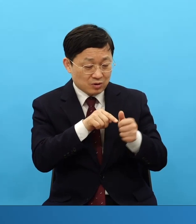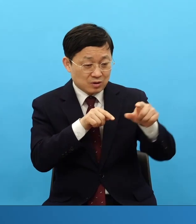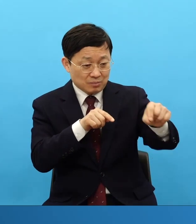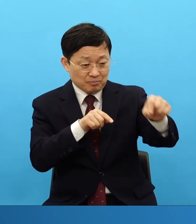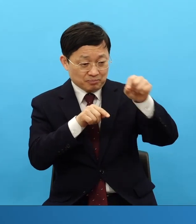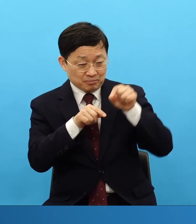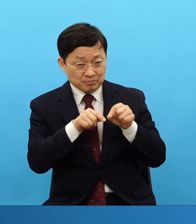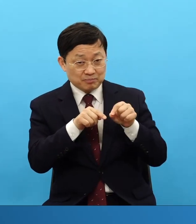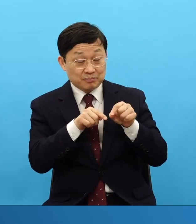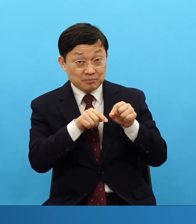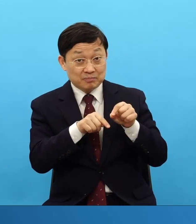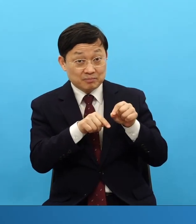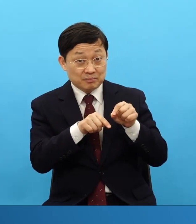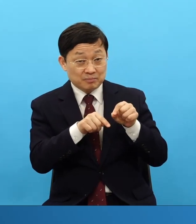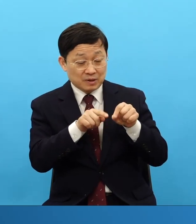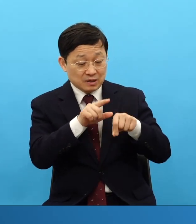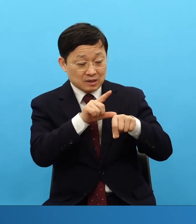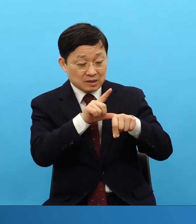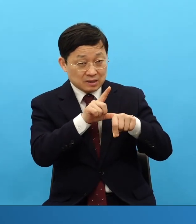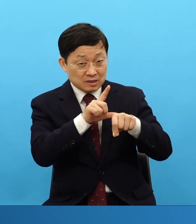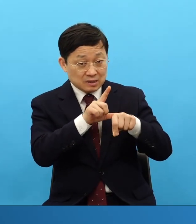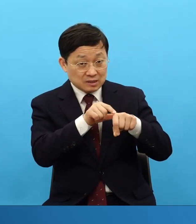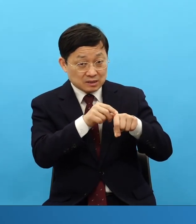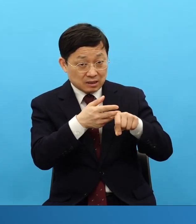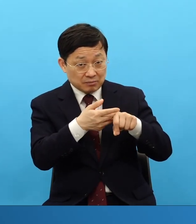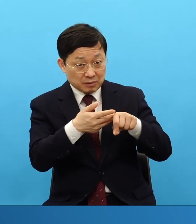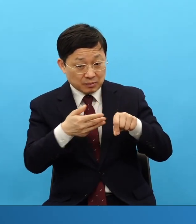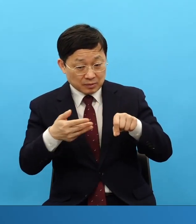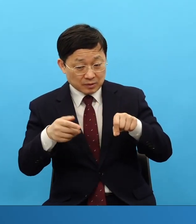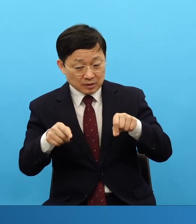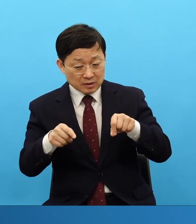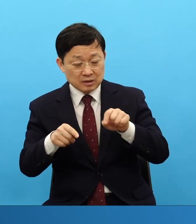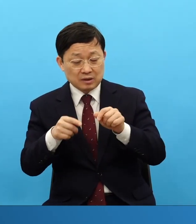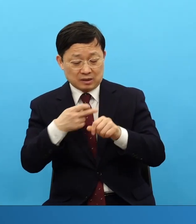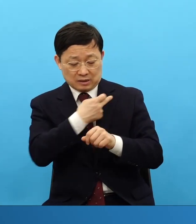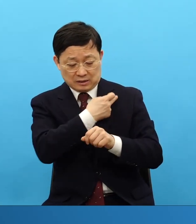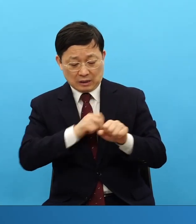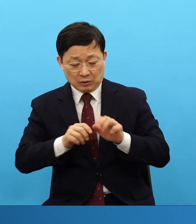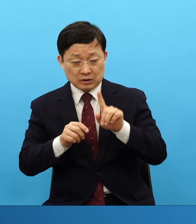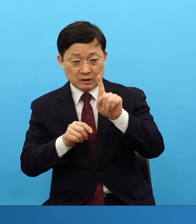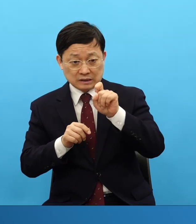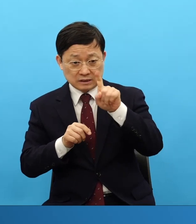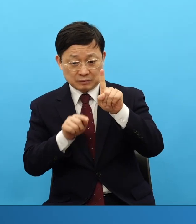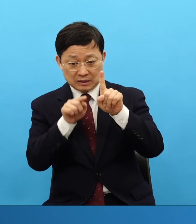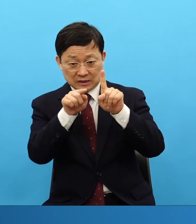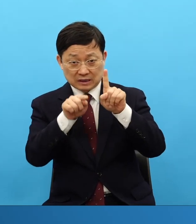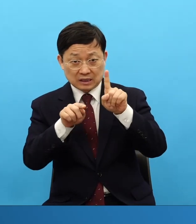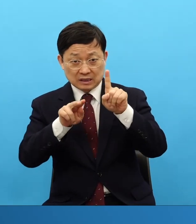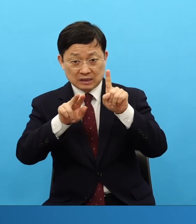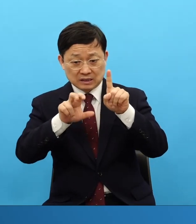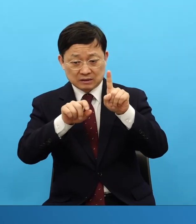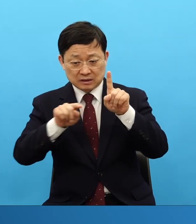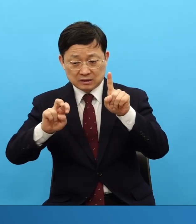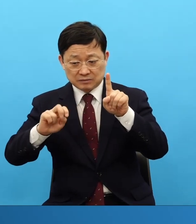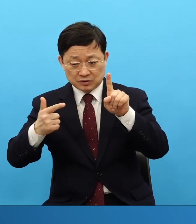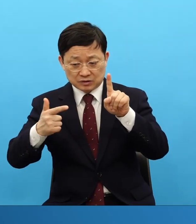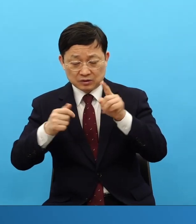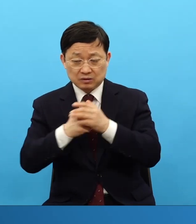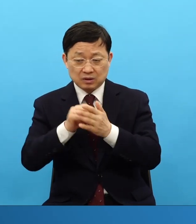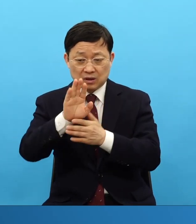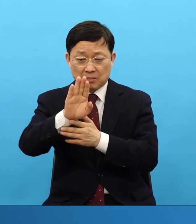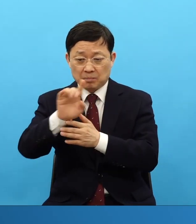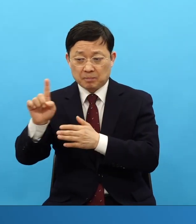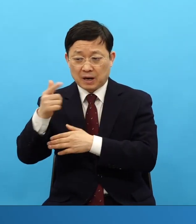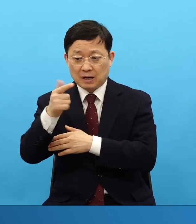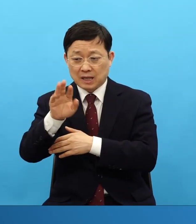바울이 이게 굉장히 중요합니다. And this is very important for Paul. 바나바와 만났단 말이에요. He